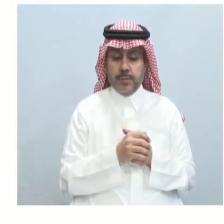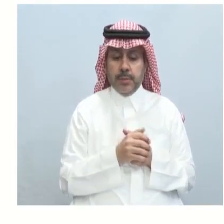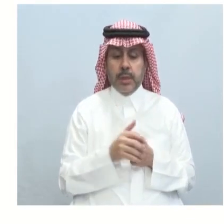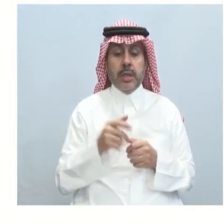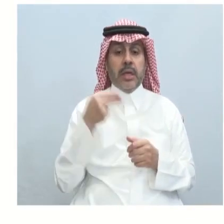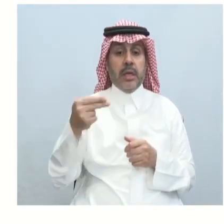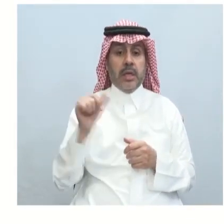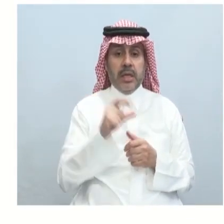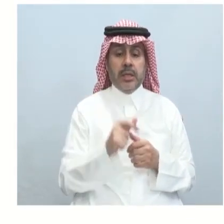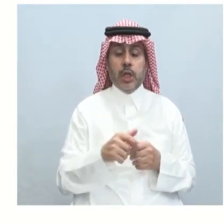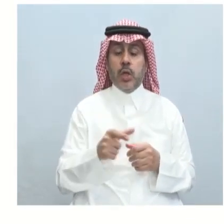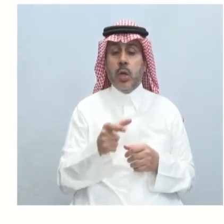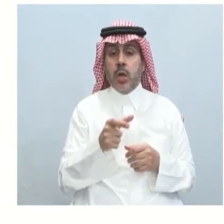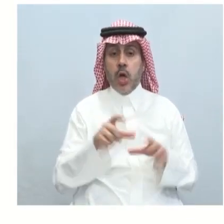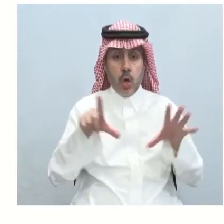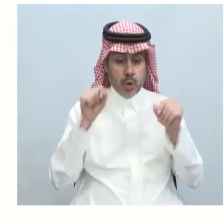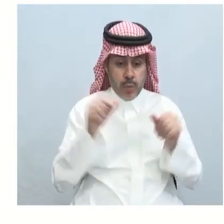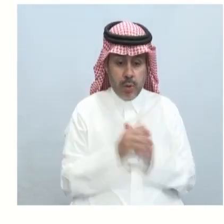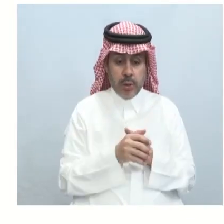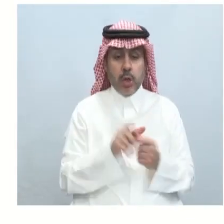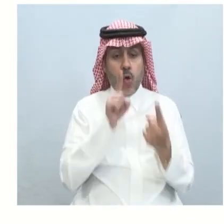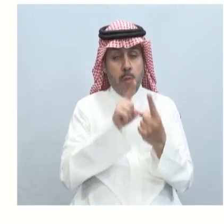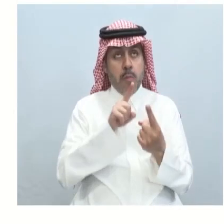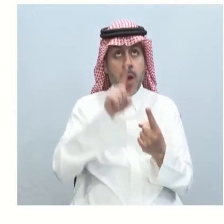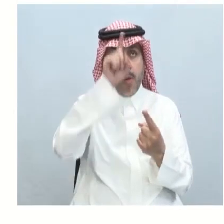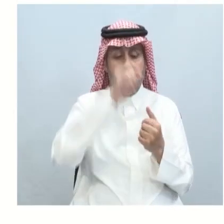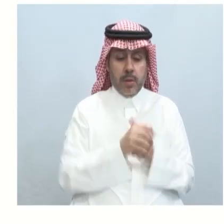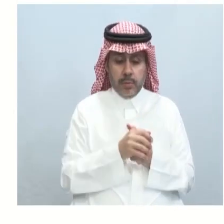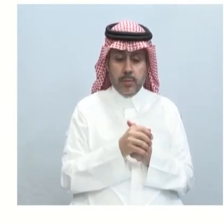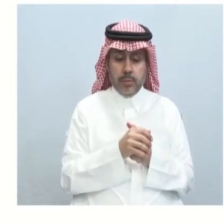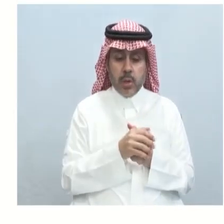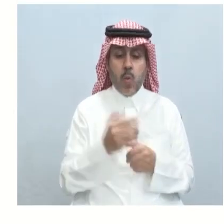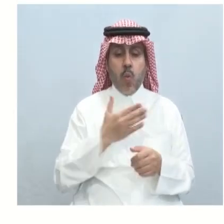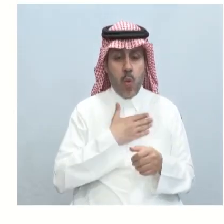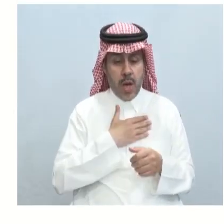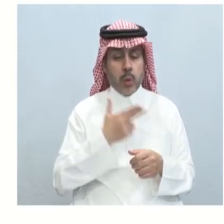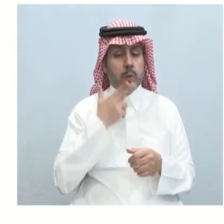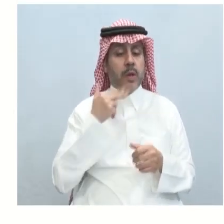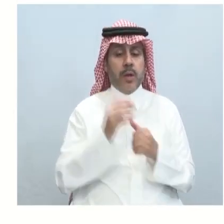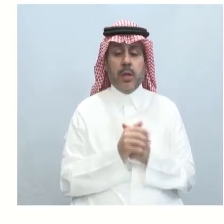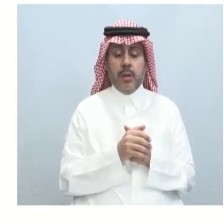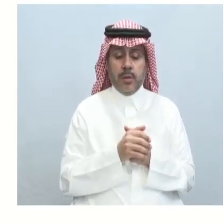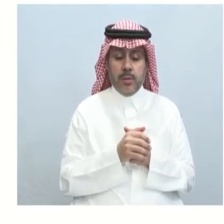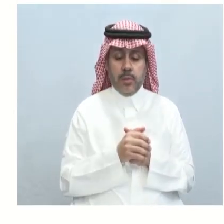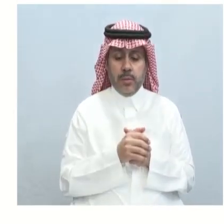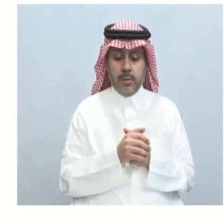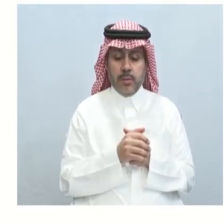عيد الاسبوع وحتى نقبل على الله سبحانه وتعالى ونحن طاهرين ونظيفين